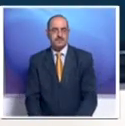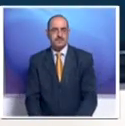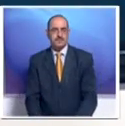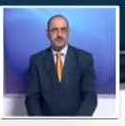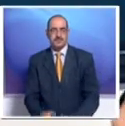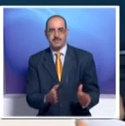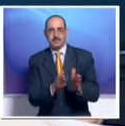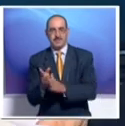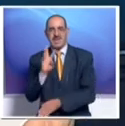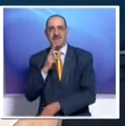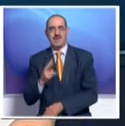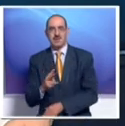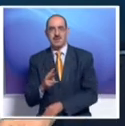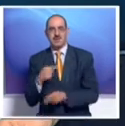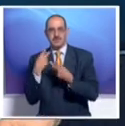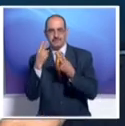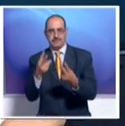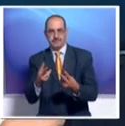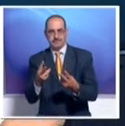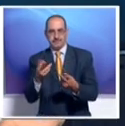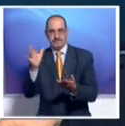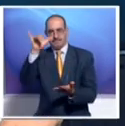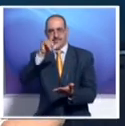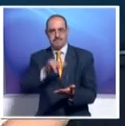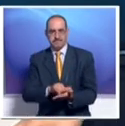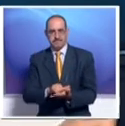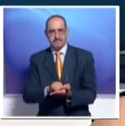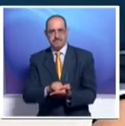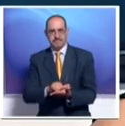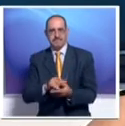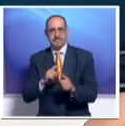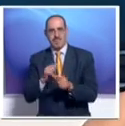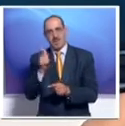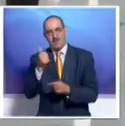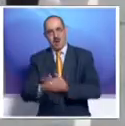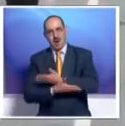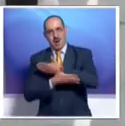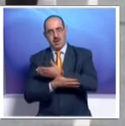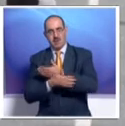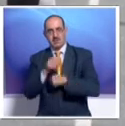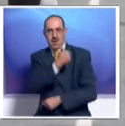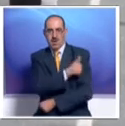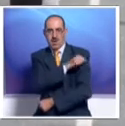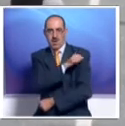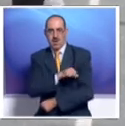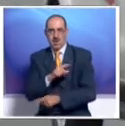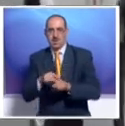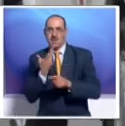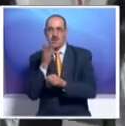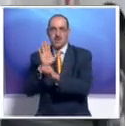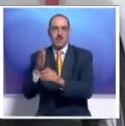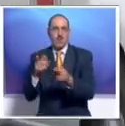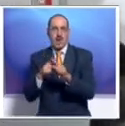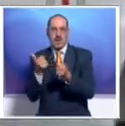في فنزويلا، وصلت أمس إلى مطار العاصمة كاراكاس أولى مساعدات الصليب الأحمر متمثلة